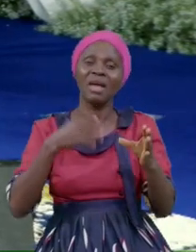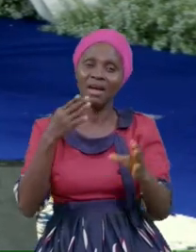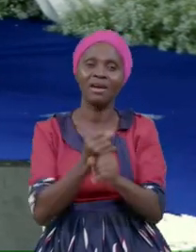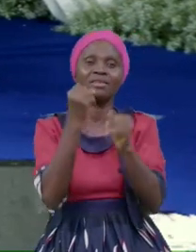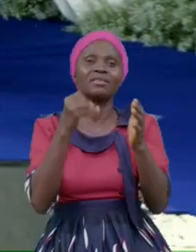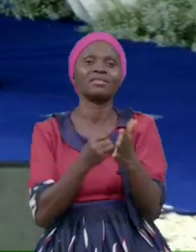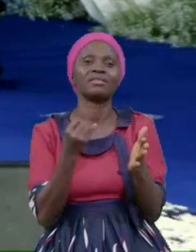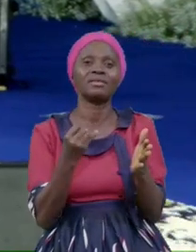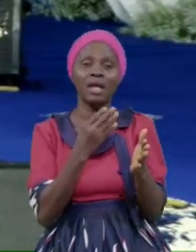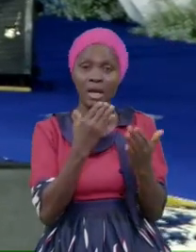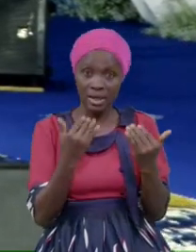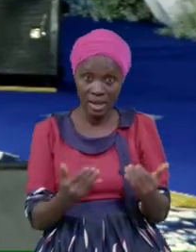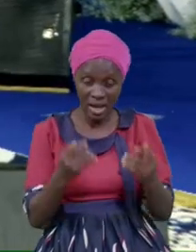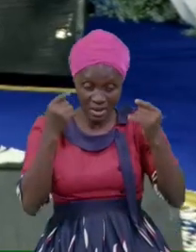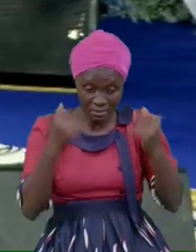Mais après cela,